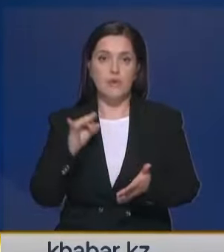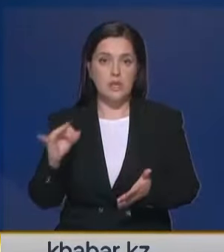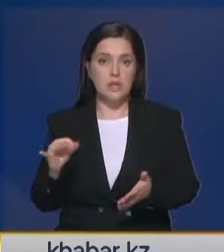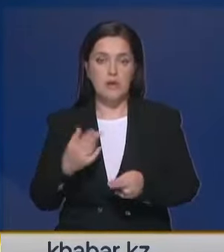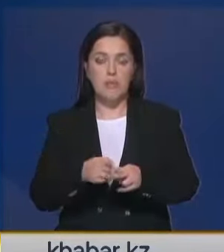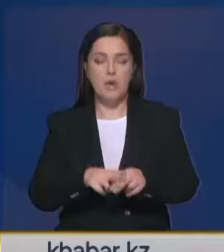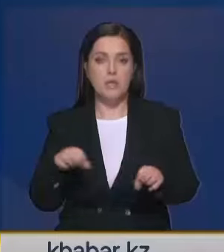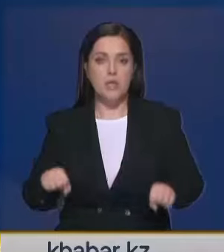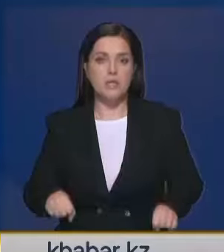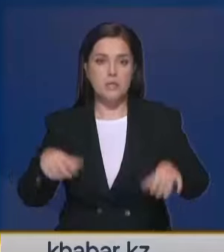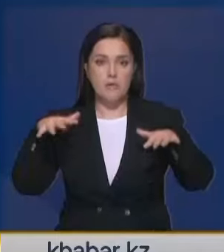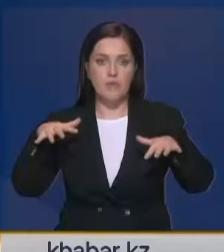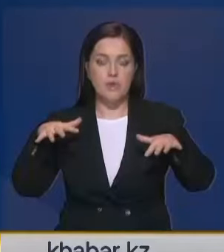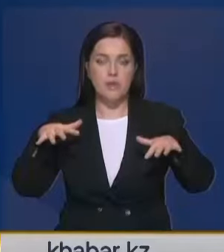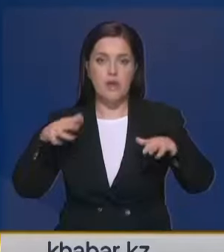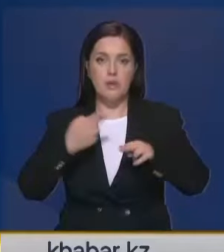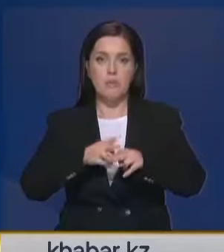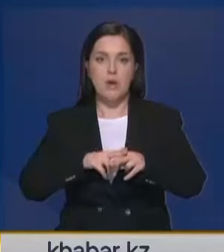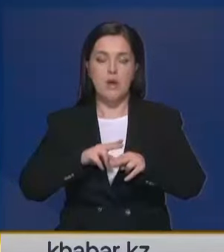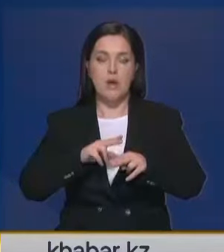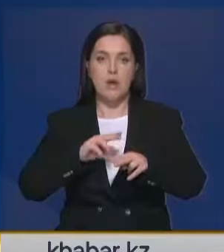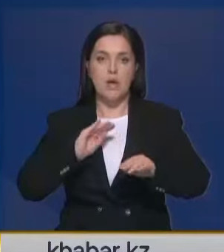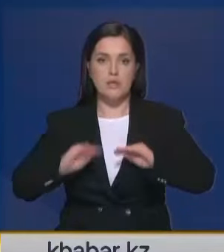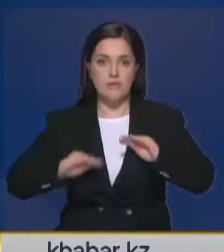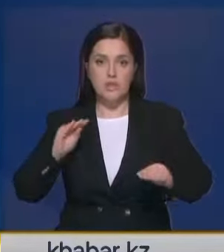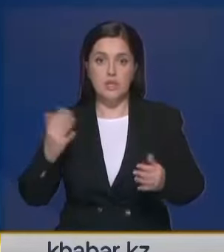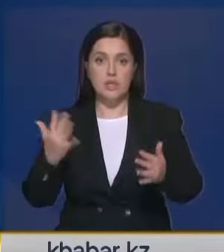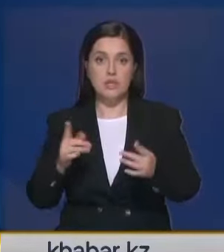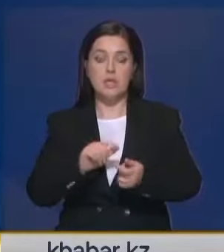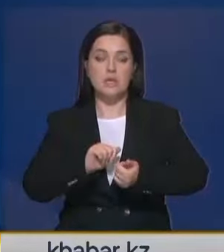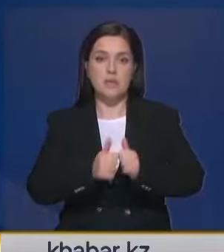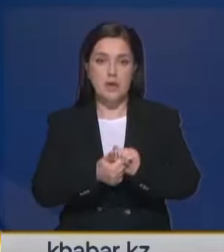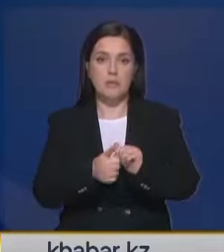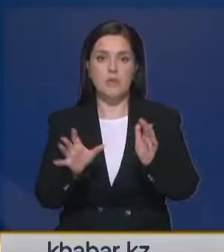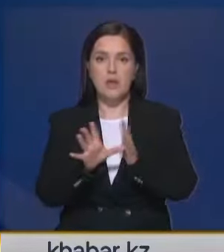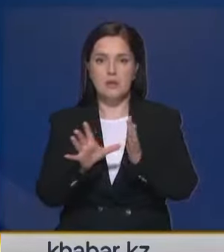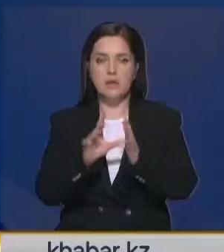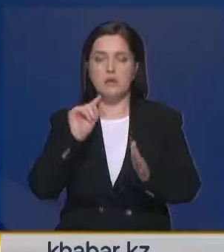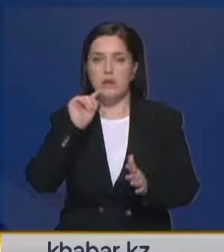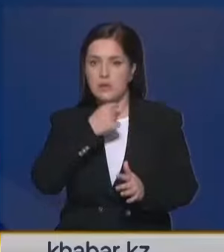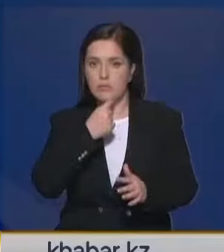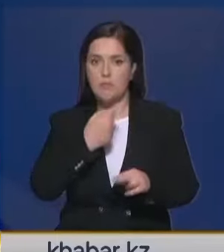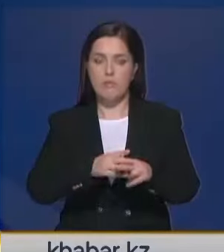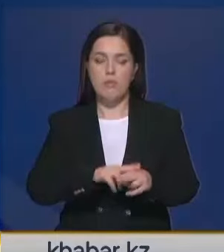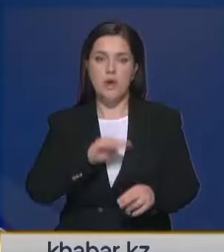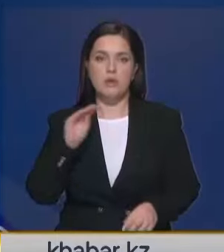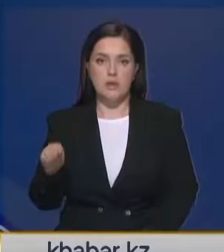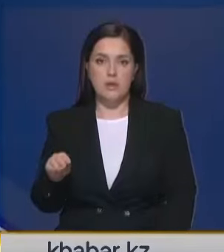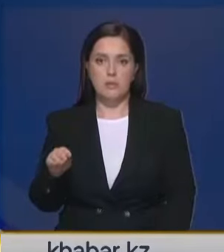световые решения, лампы освещения. Если их заменить на энергоэффективные и поставить это оборудование,